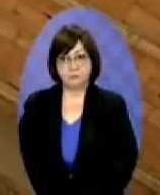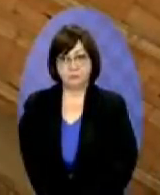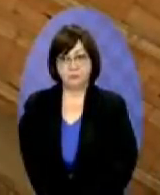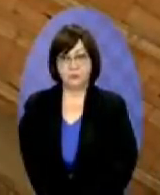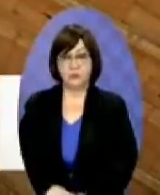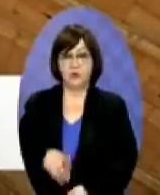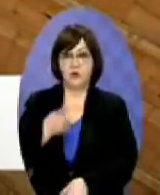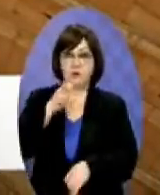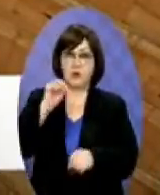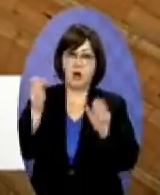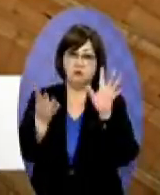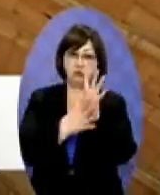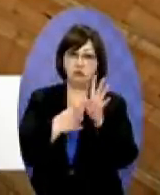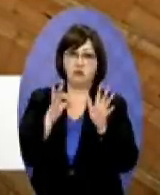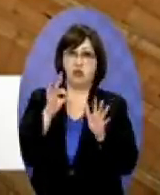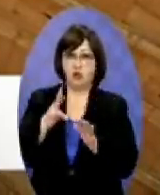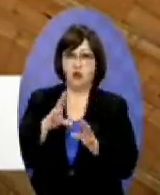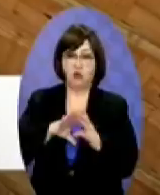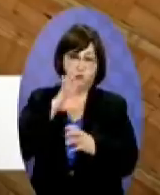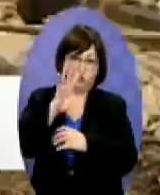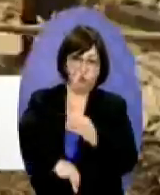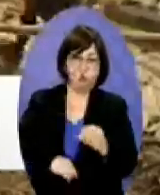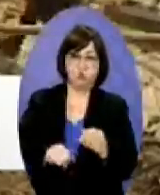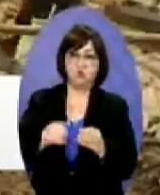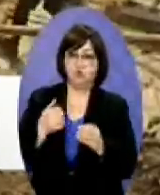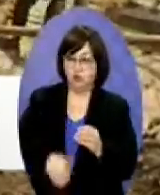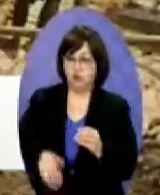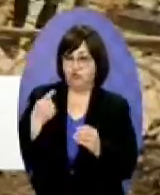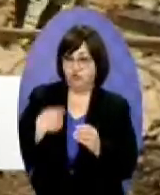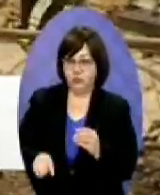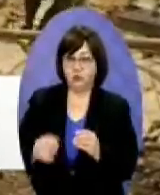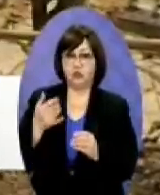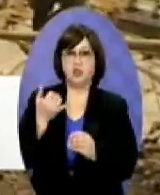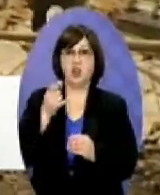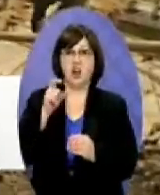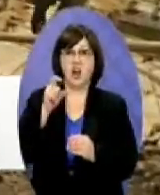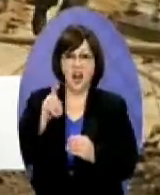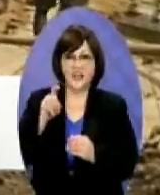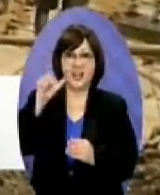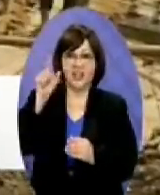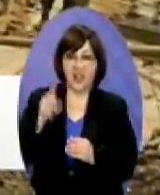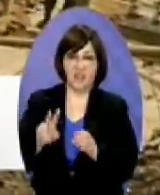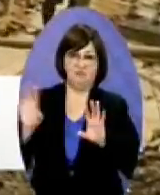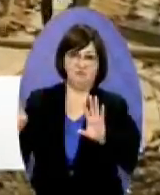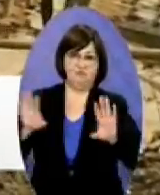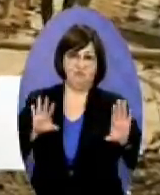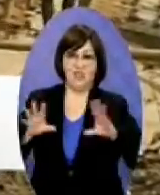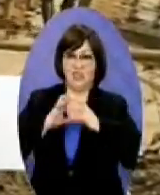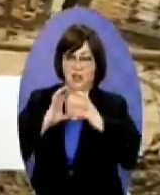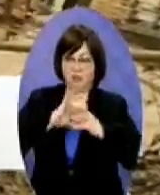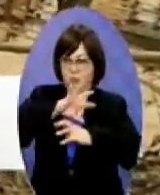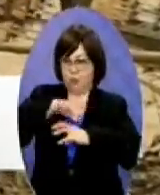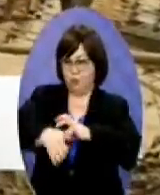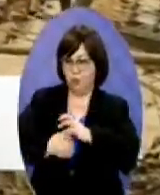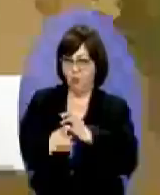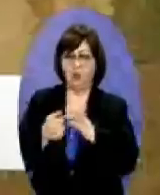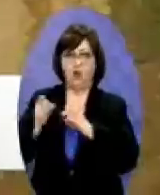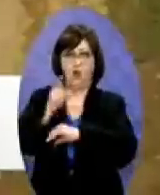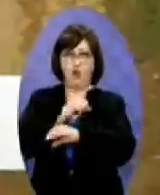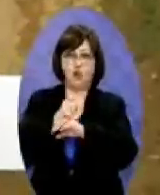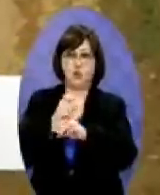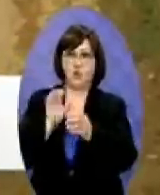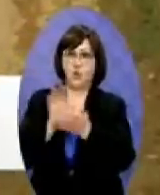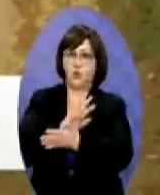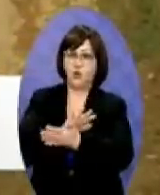Энэ жил буюу 2019 оныг олон улсын уугуул хэлний жил болгож зарласан нь дэлхийд дахинд даяаршил хотчилд эрчимжиж байгаа өнөө үед уугуул